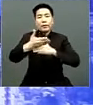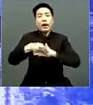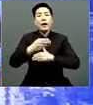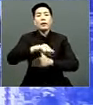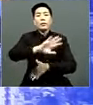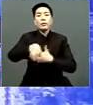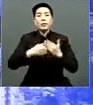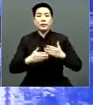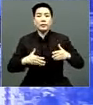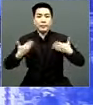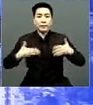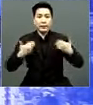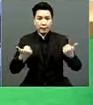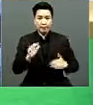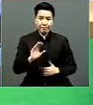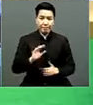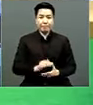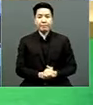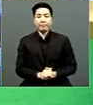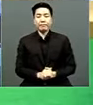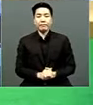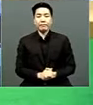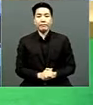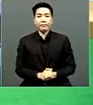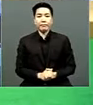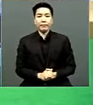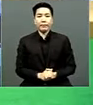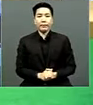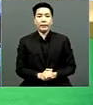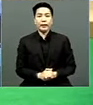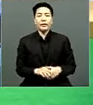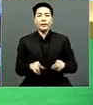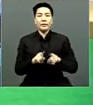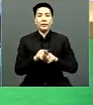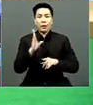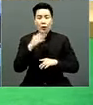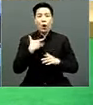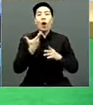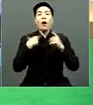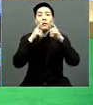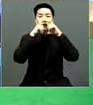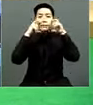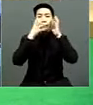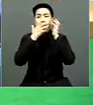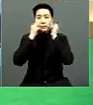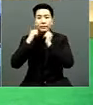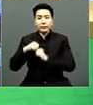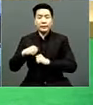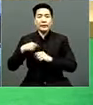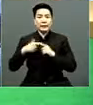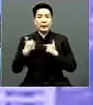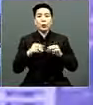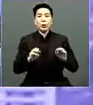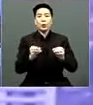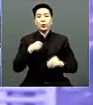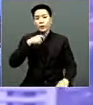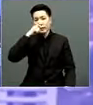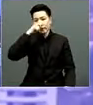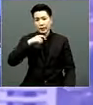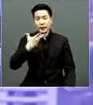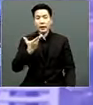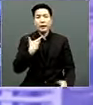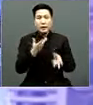ใจขออนุญาตเรียนเชิญค่ะ ครับก็ขอเหมือนท่านโฆษกนะขอถอดก่อนอภิสิทธิ์ครับจากวิทยุประเทศไทยครับข